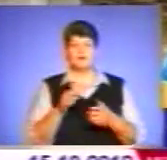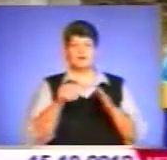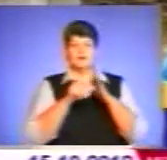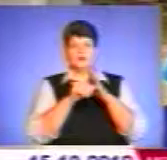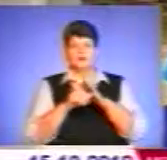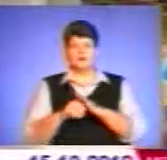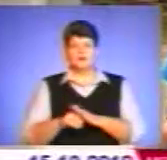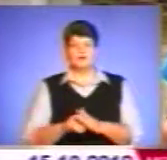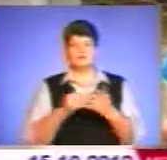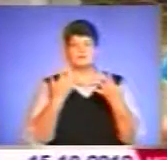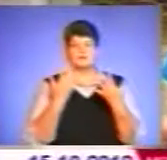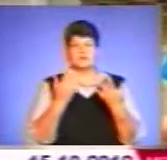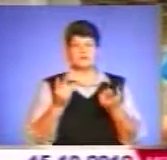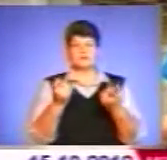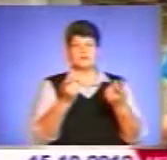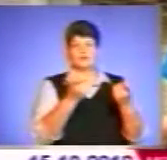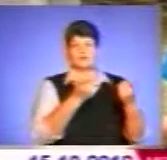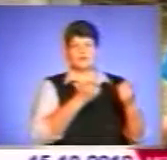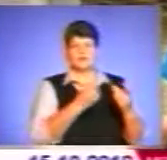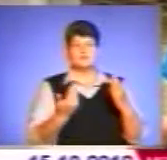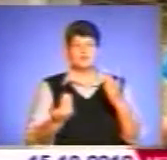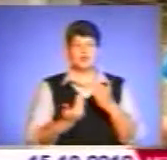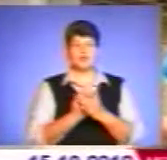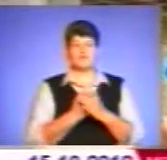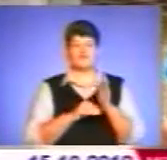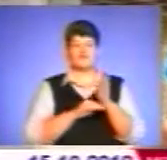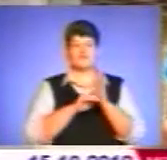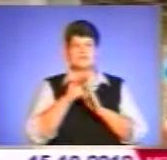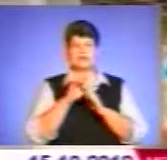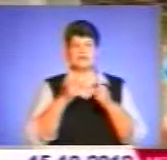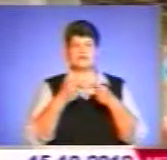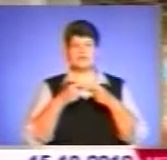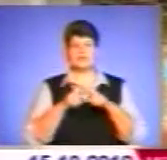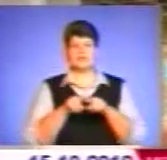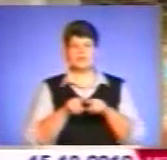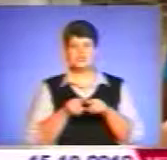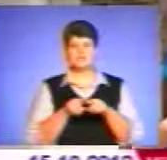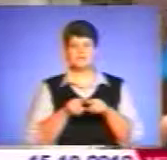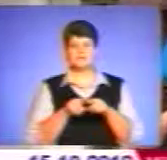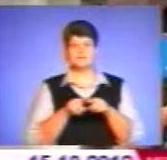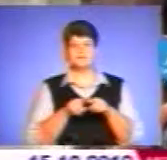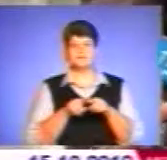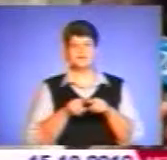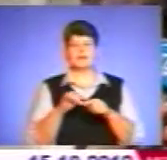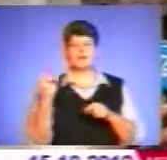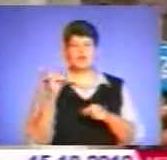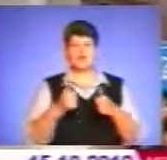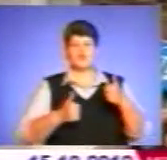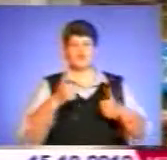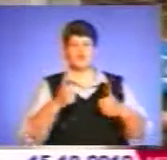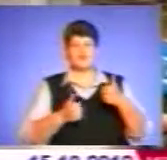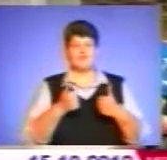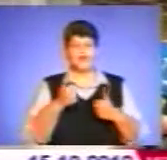оскільки залучаються нові високотехнологічні технології. І конкурувати на